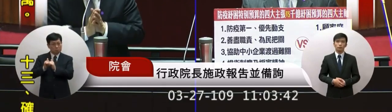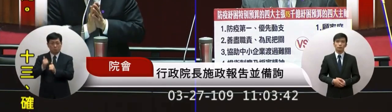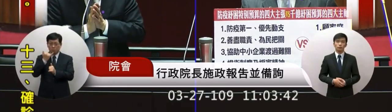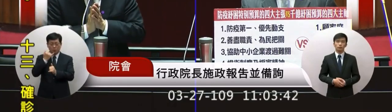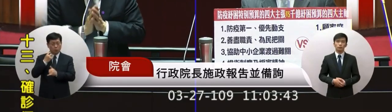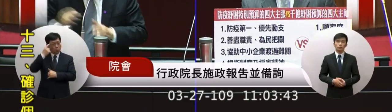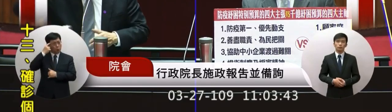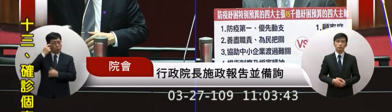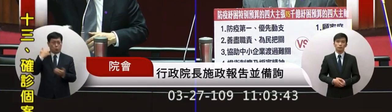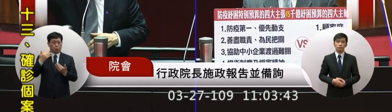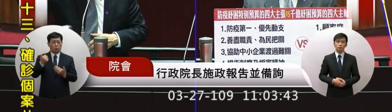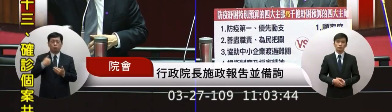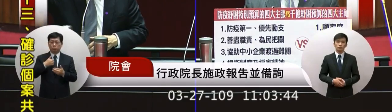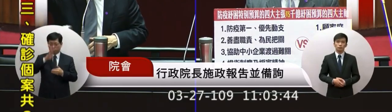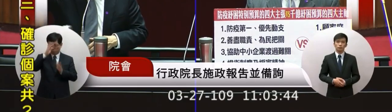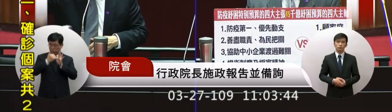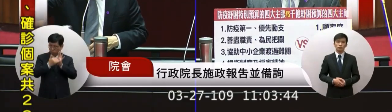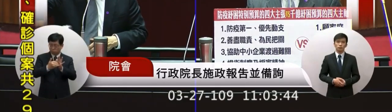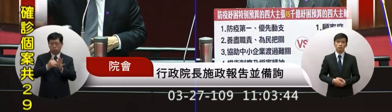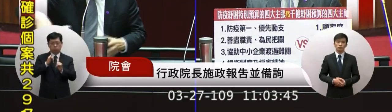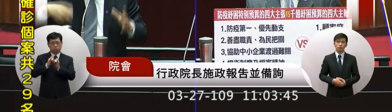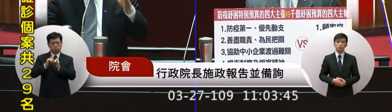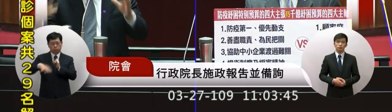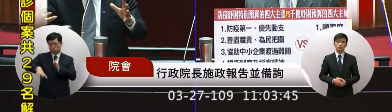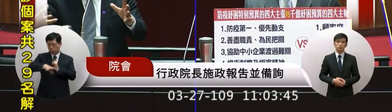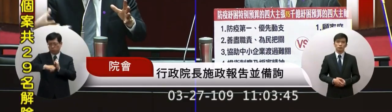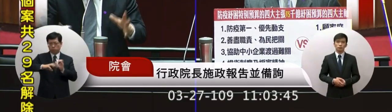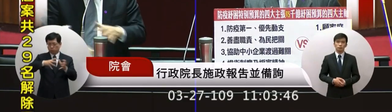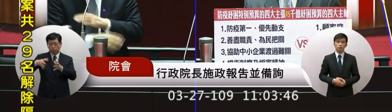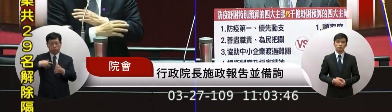当有感觉到防疫和国际肯定，